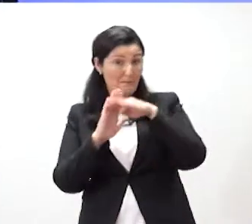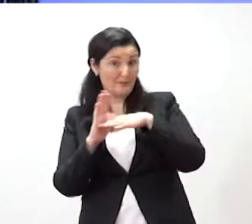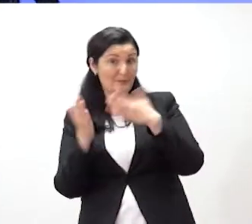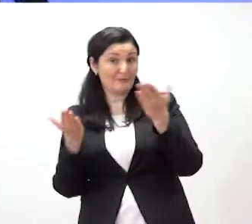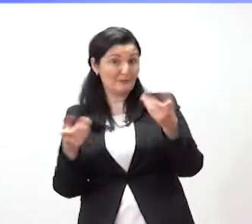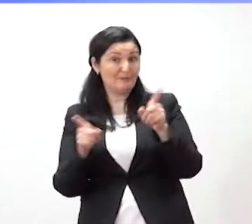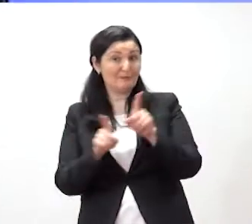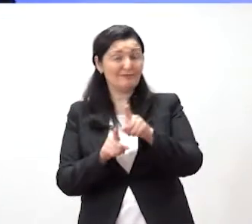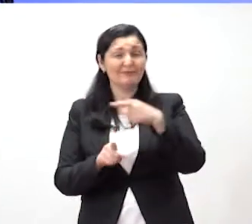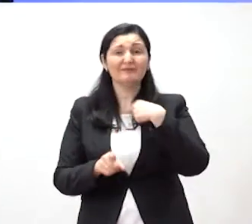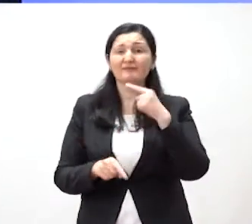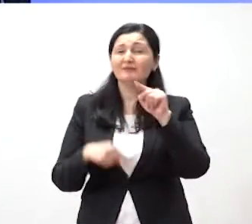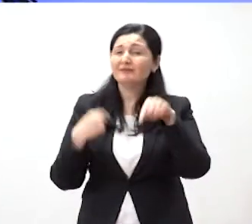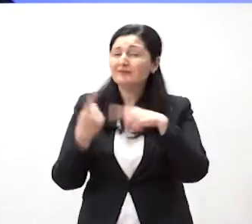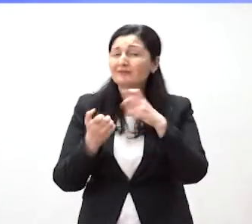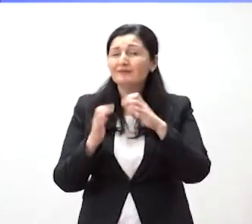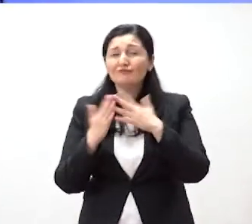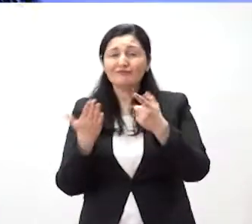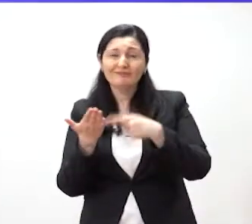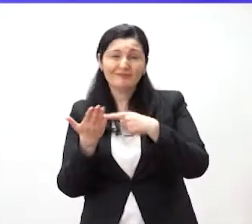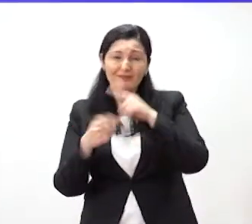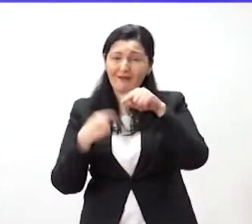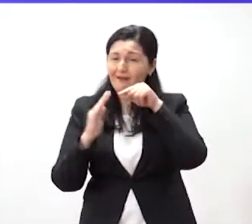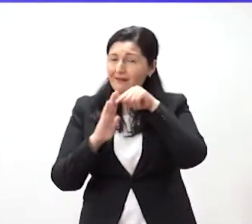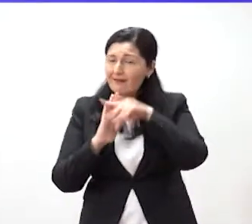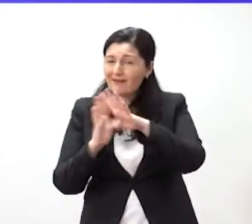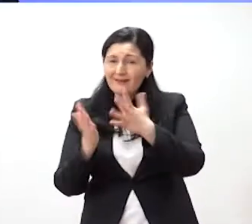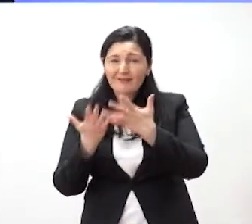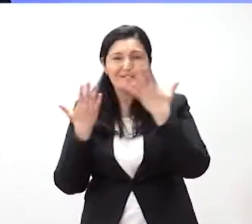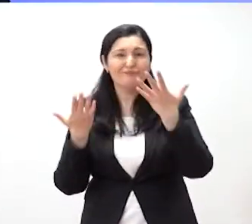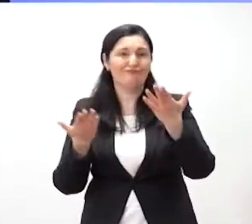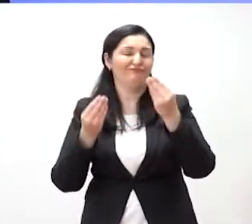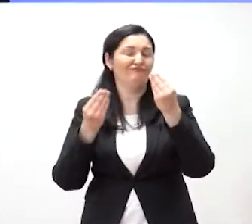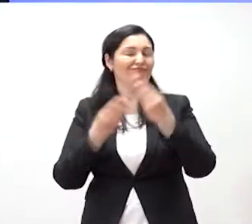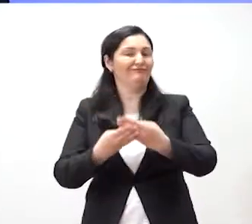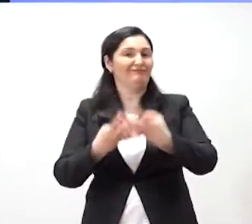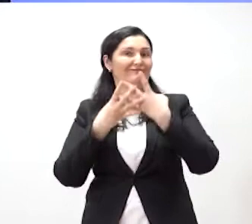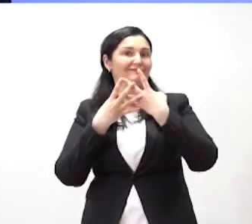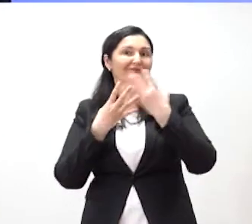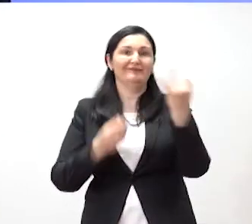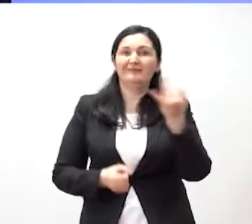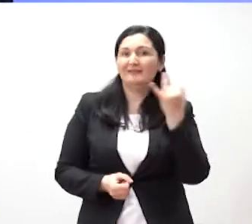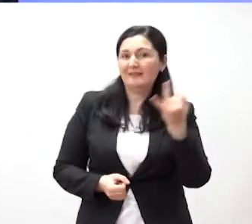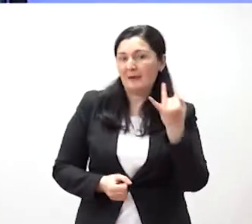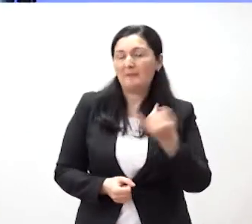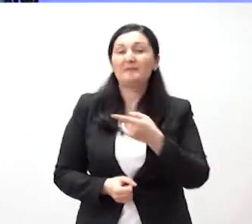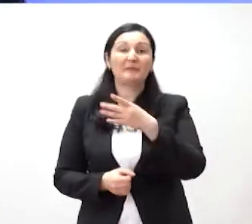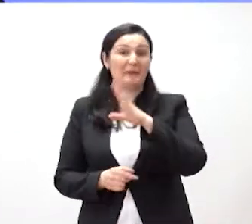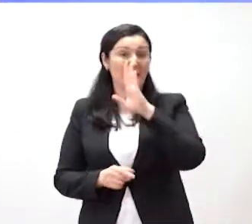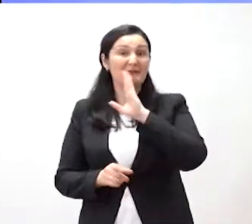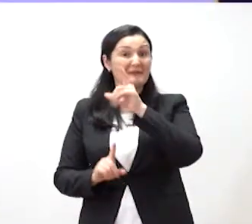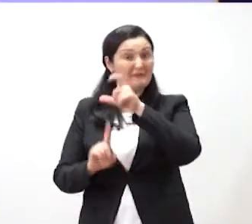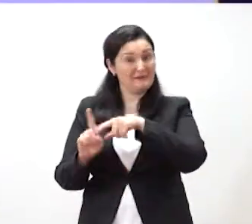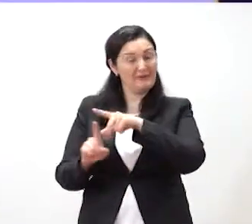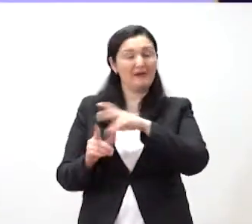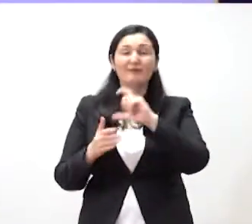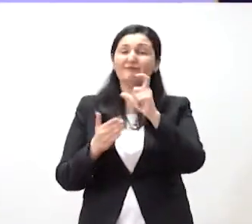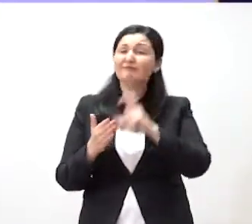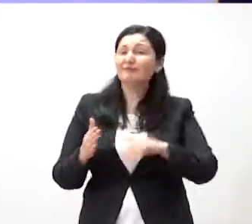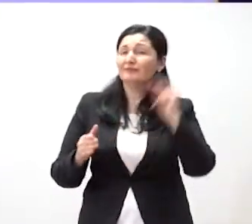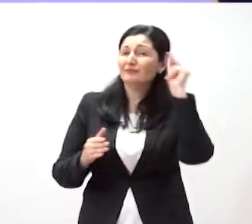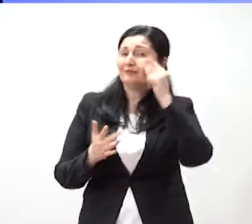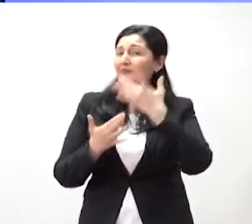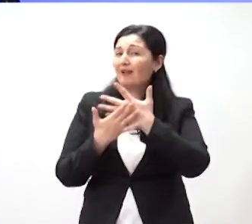ман бо бисёр китобҳо шинос шудам. Лола, шеърҳои бисёре хам аз ёд кардааст. Бале.